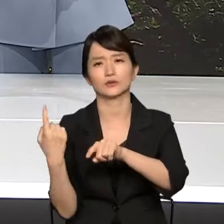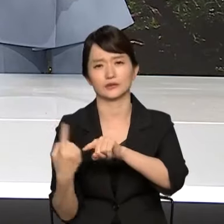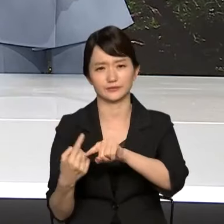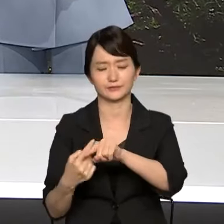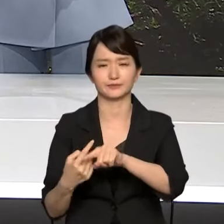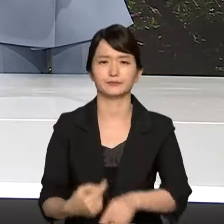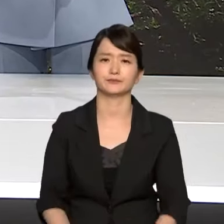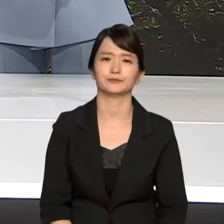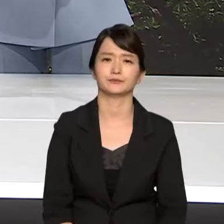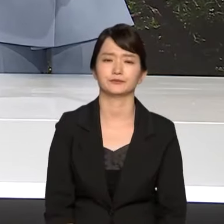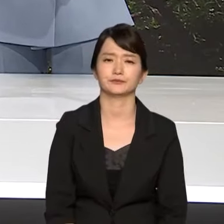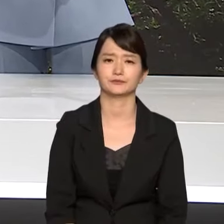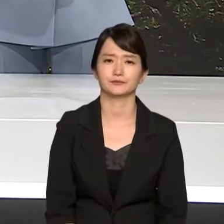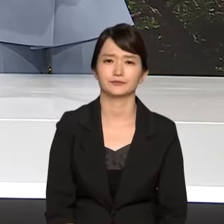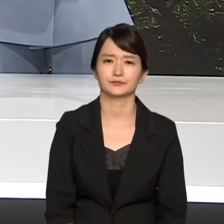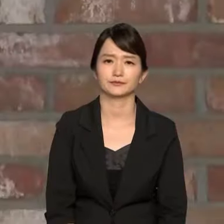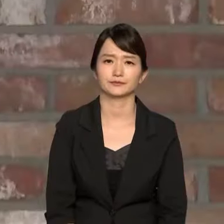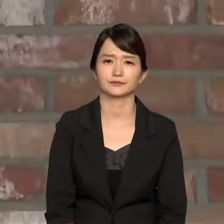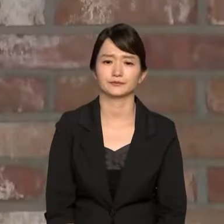겁니다. 김지윤 기자입니다.